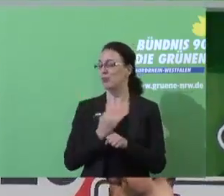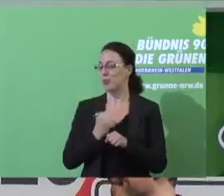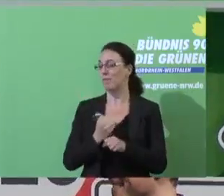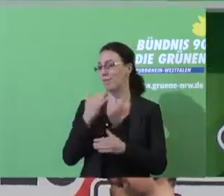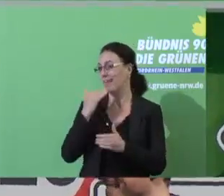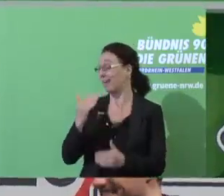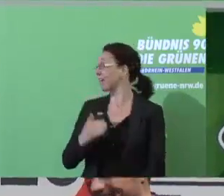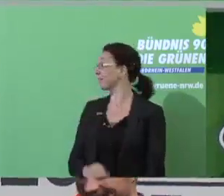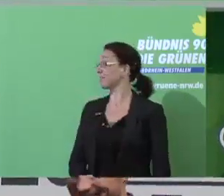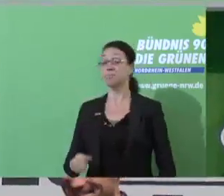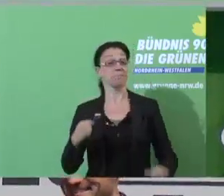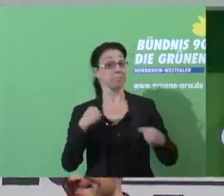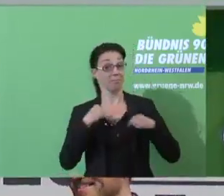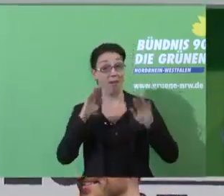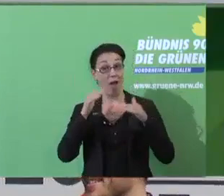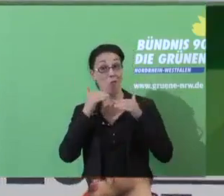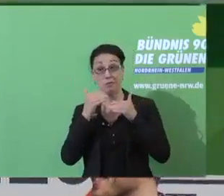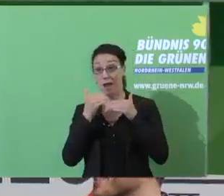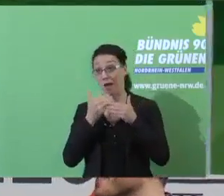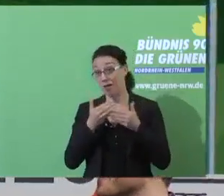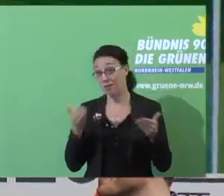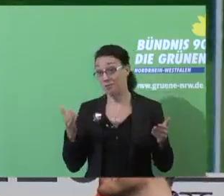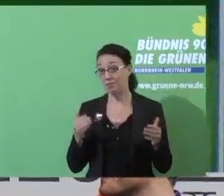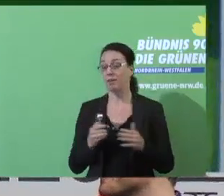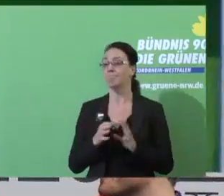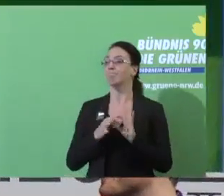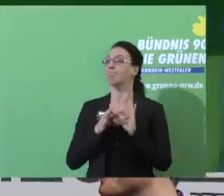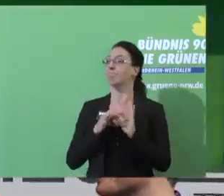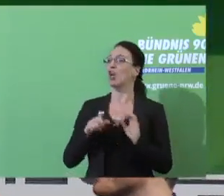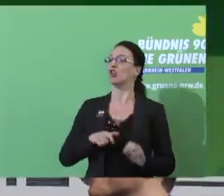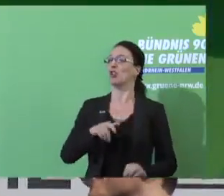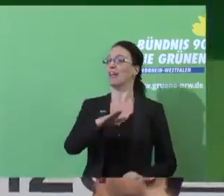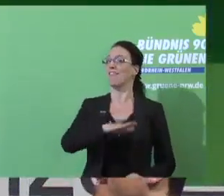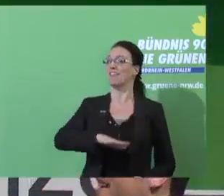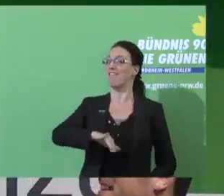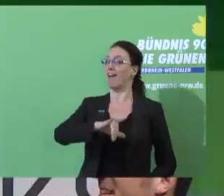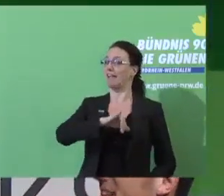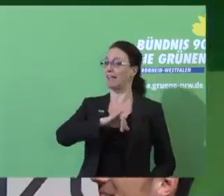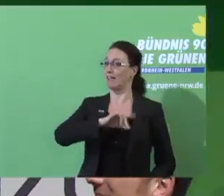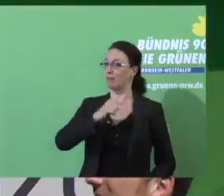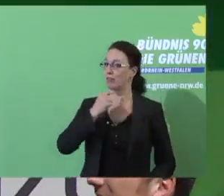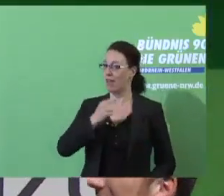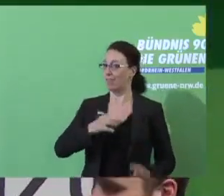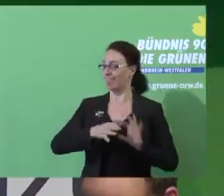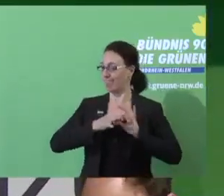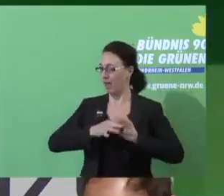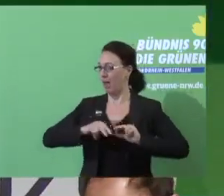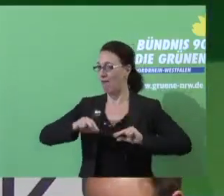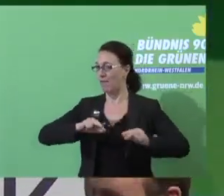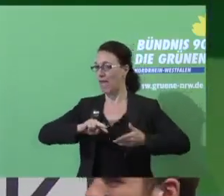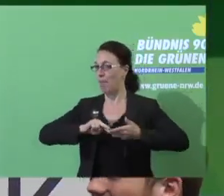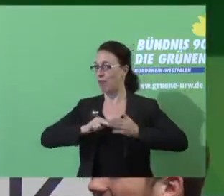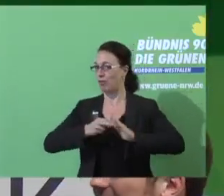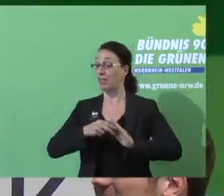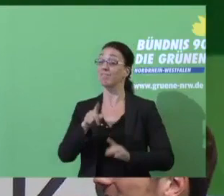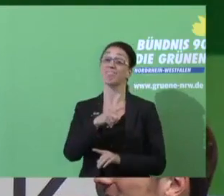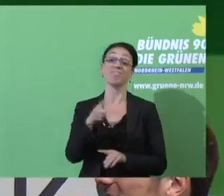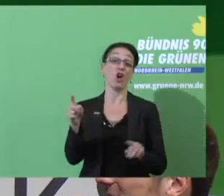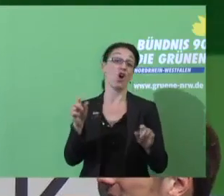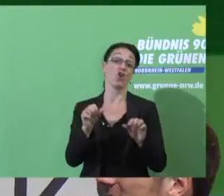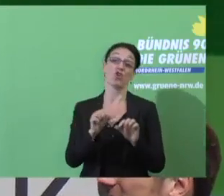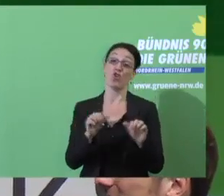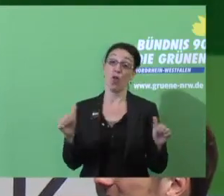sage danke und zu den NRW-Interessen im Falle der Verkehrspolitik habt ihr schlichtweg Glück, dass